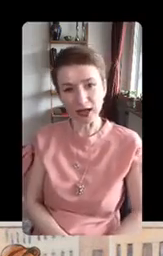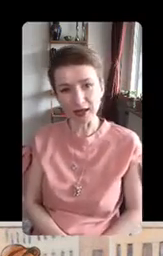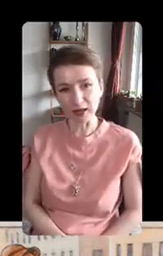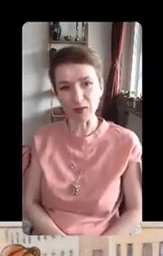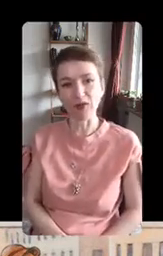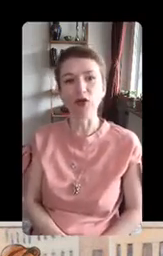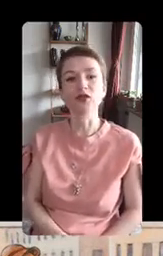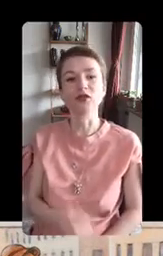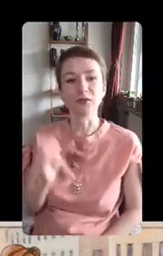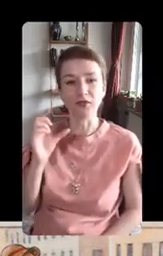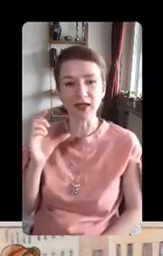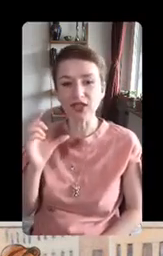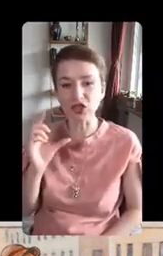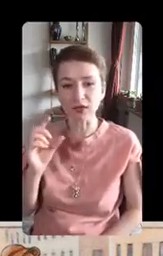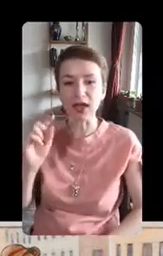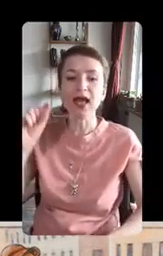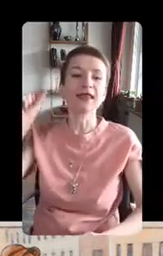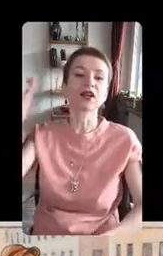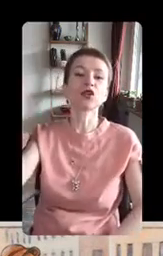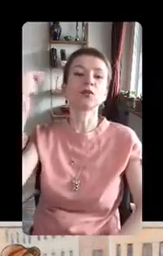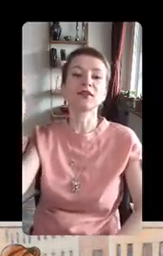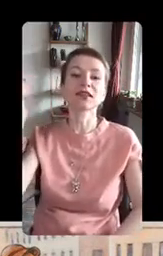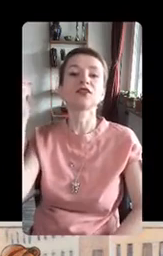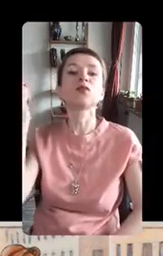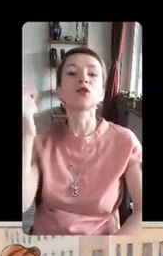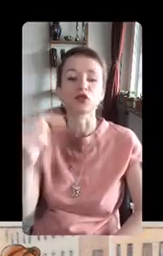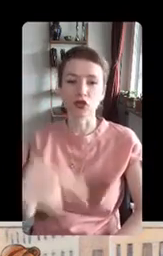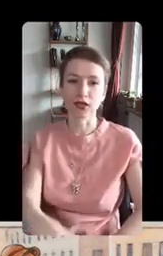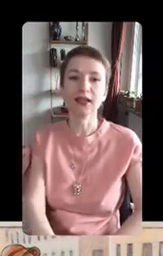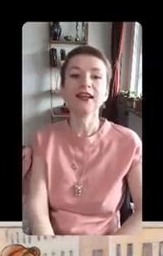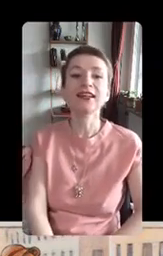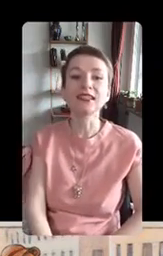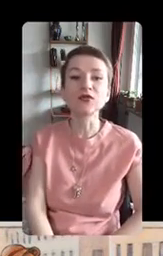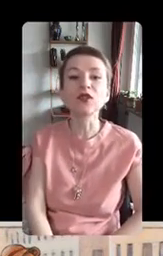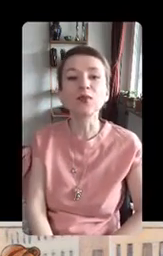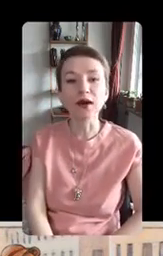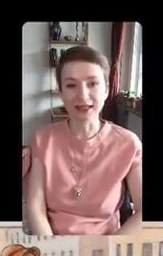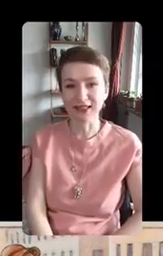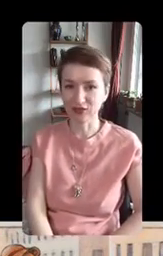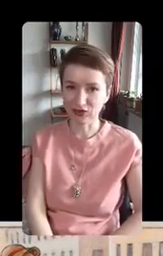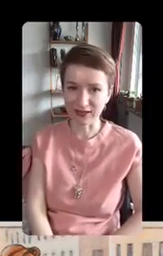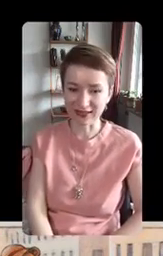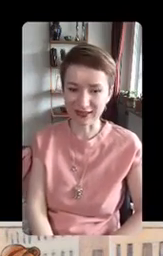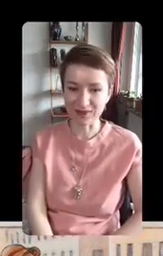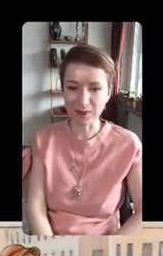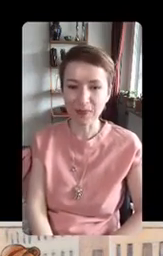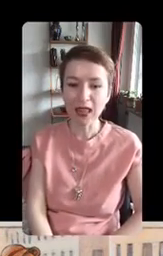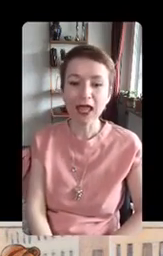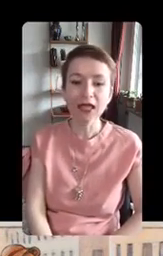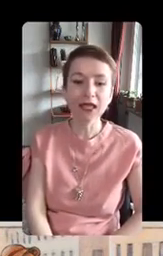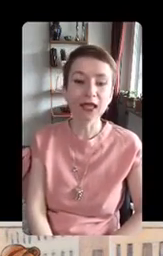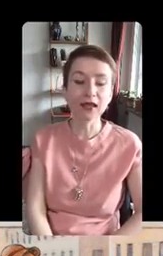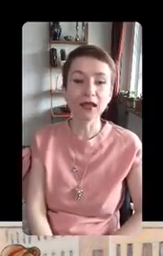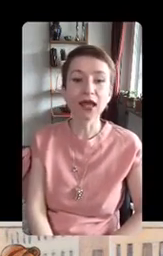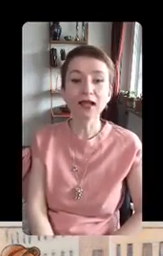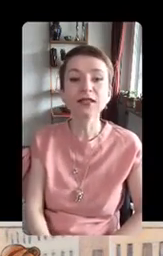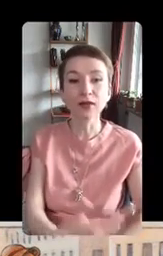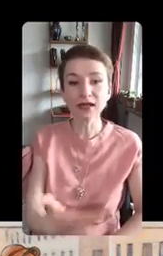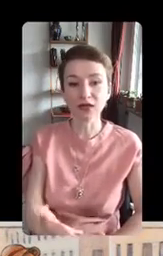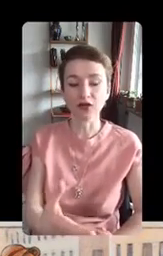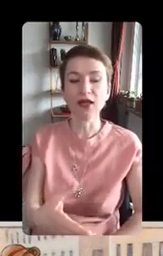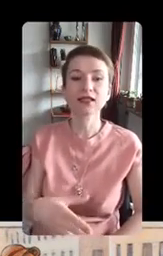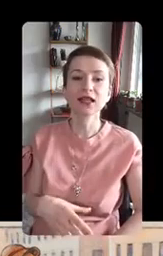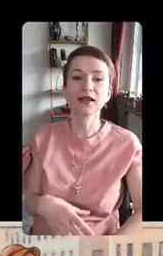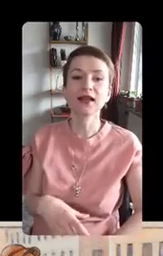такими вот яркими березовыми веточками, на которые привязывают перышки. Это символ Пасхи в Швеции. И